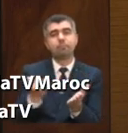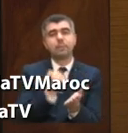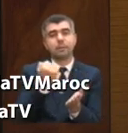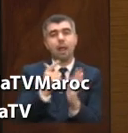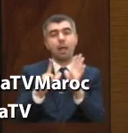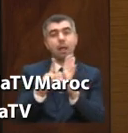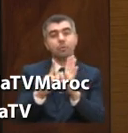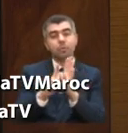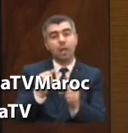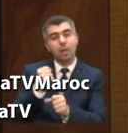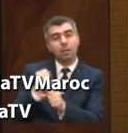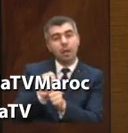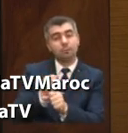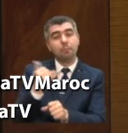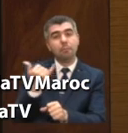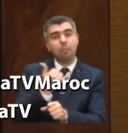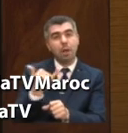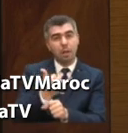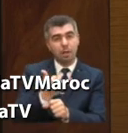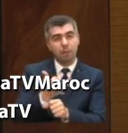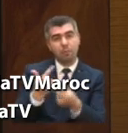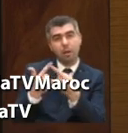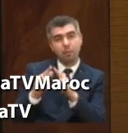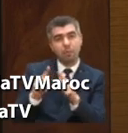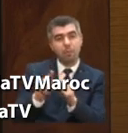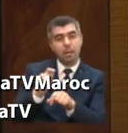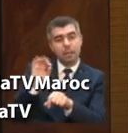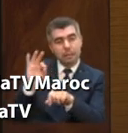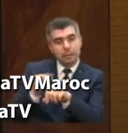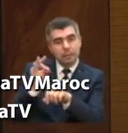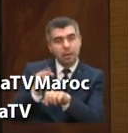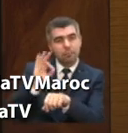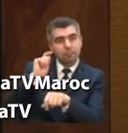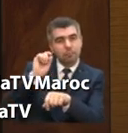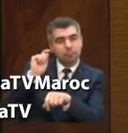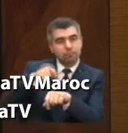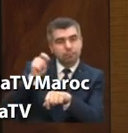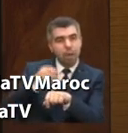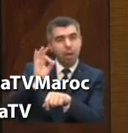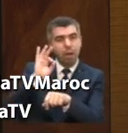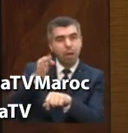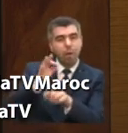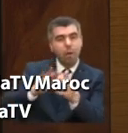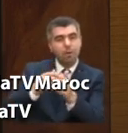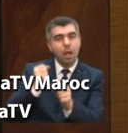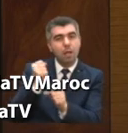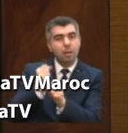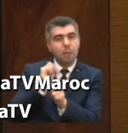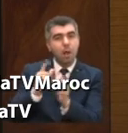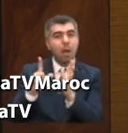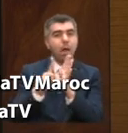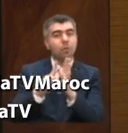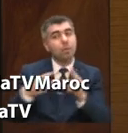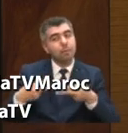بالشغل، وضمنها مشروع القانون المتعلق بمزاولة أنشطة الصناعة التقليدية الذي يتضمن مجموعة من المقتضيات والمكتسبات